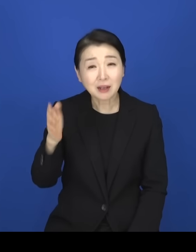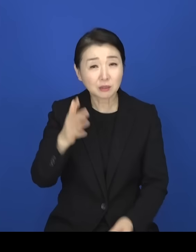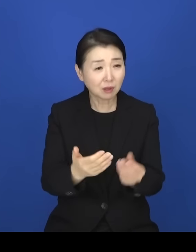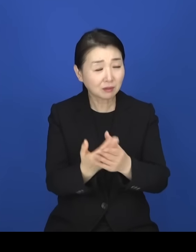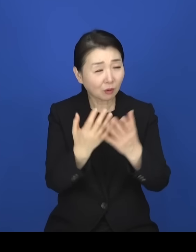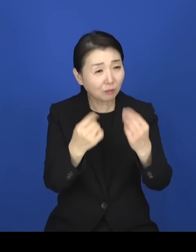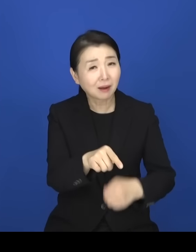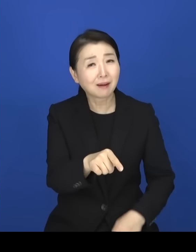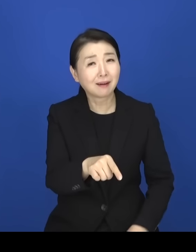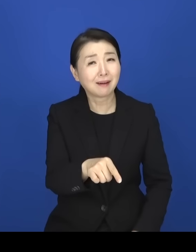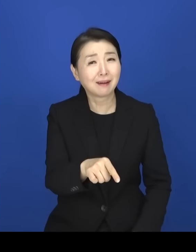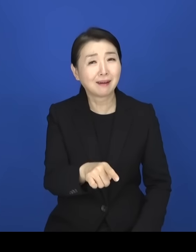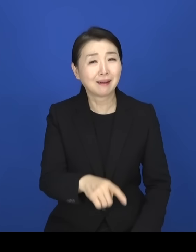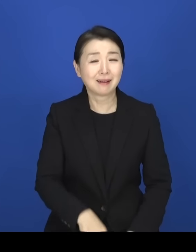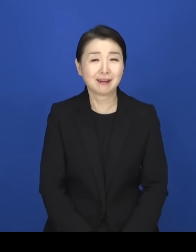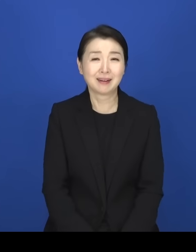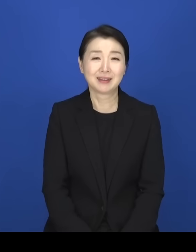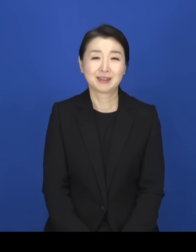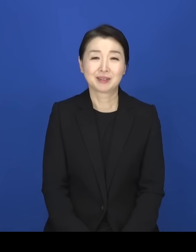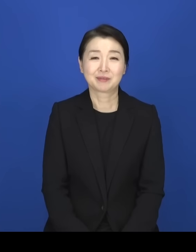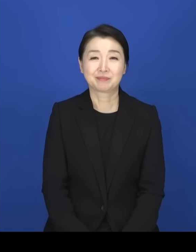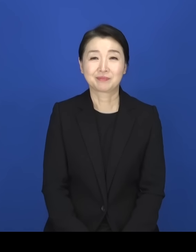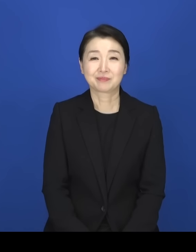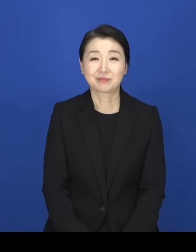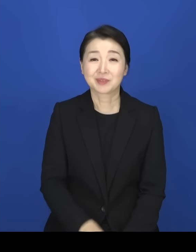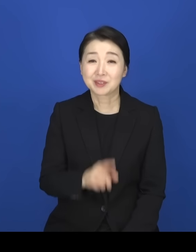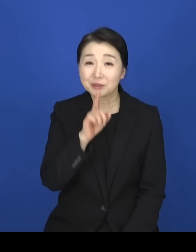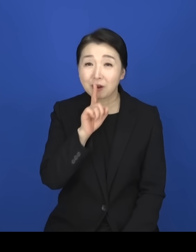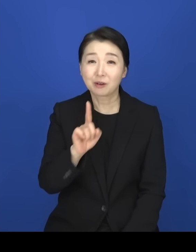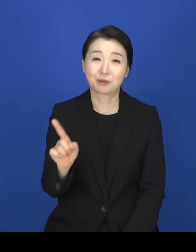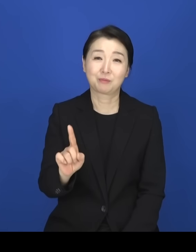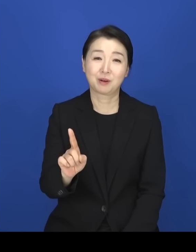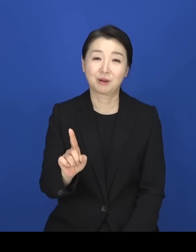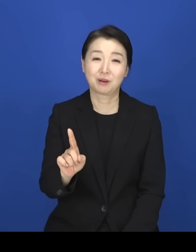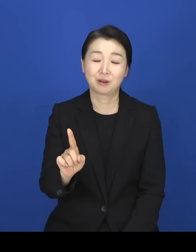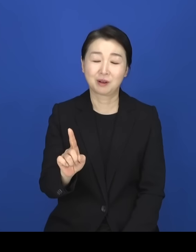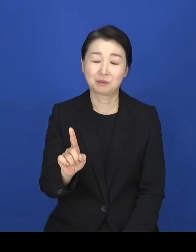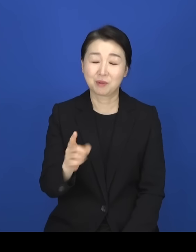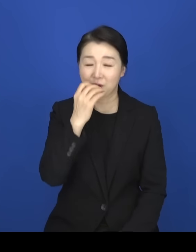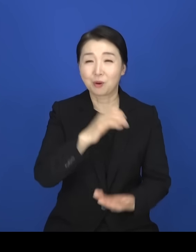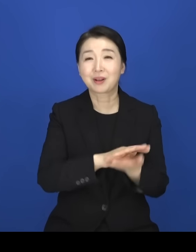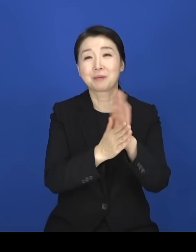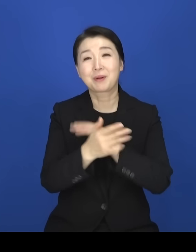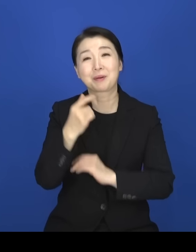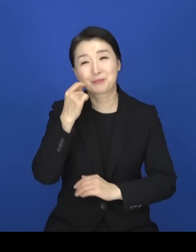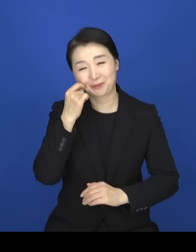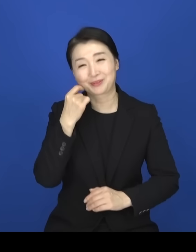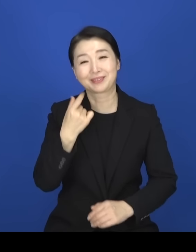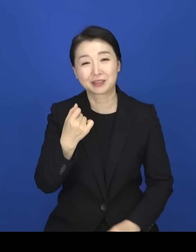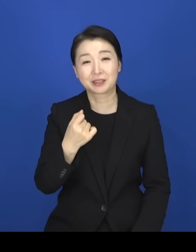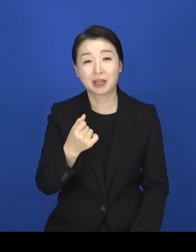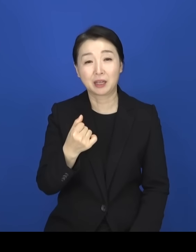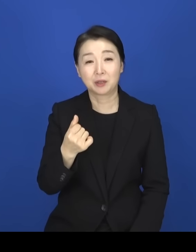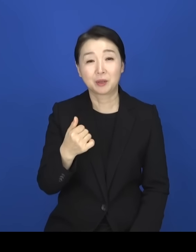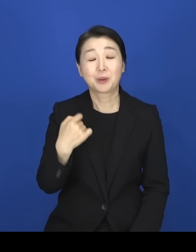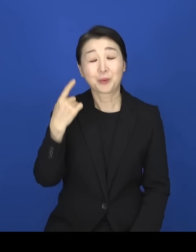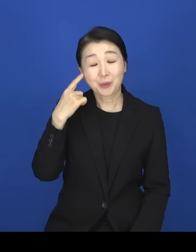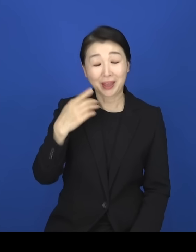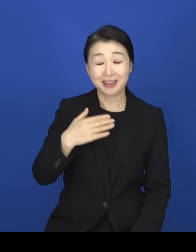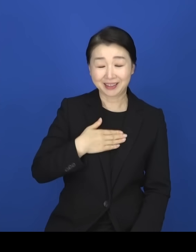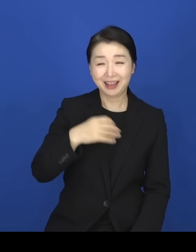많다 그러는데 결국 뭐 쇼 붙이고 뭐 다 하네. 아직 언어적으로 이게 뭔가 성화되지 못했고. 아직 필터링이 안 됐네요. 시장 언어라고 생각해